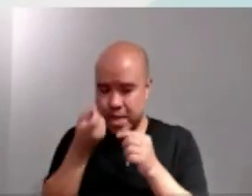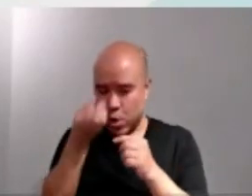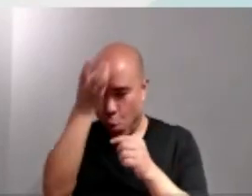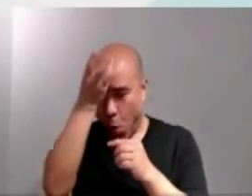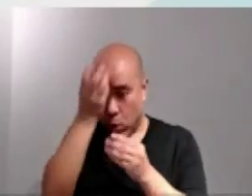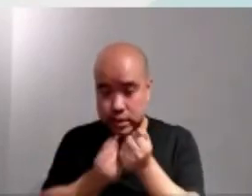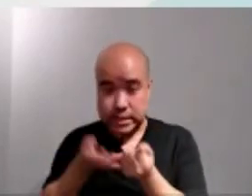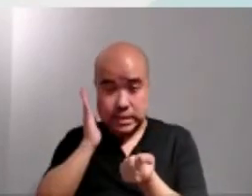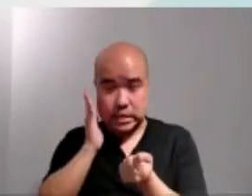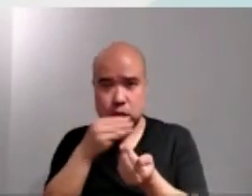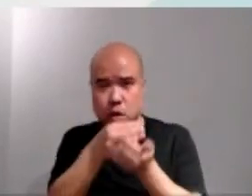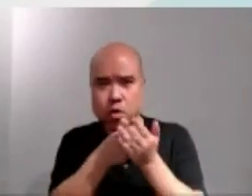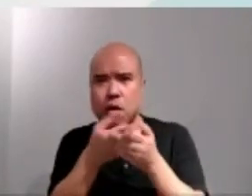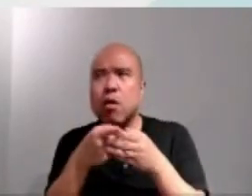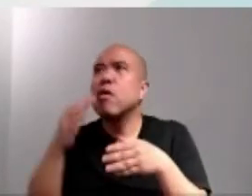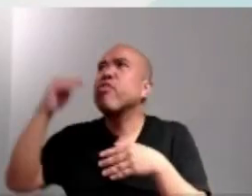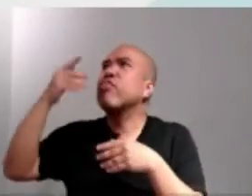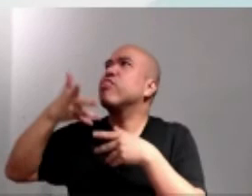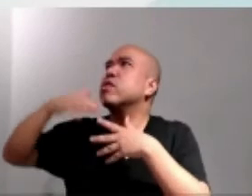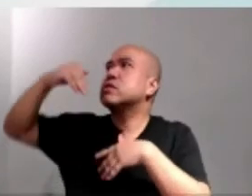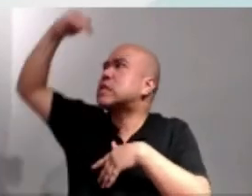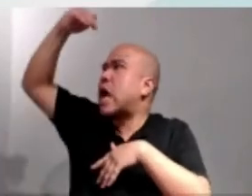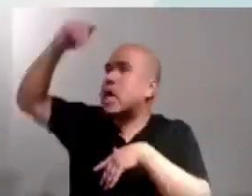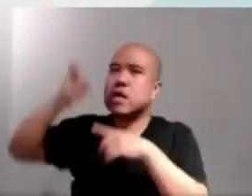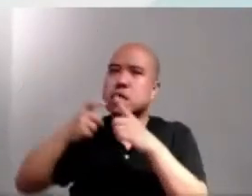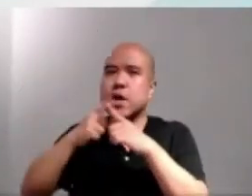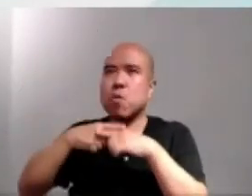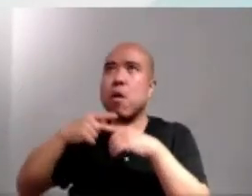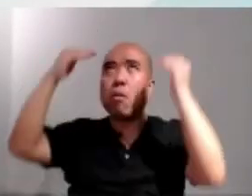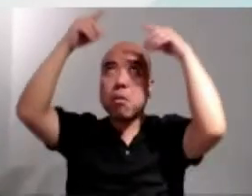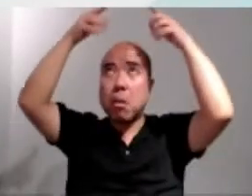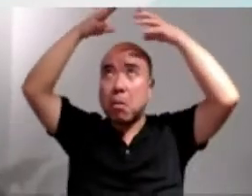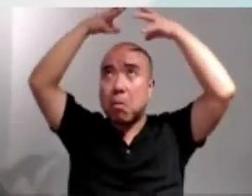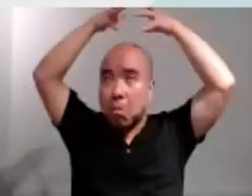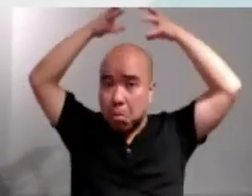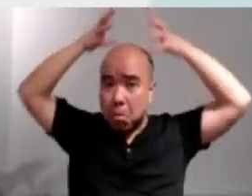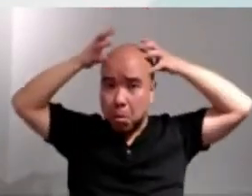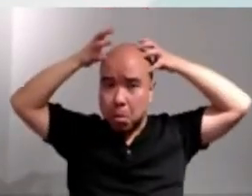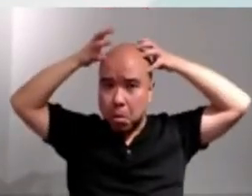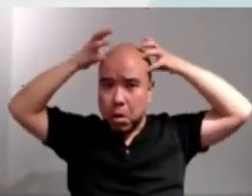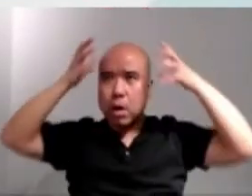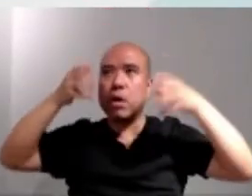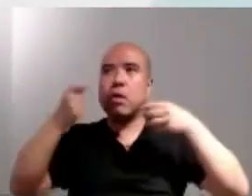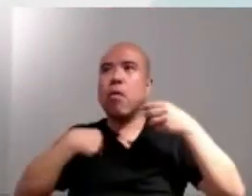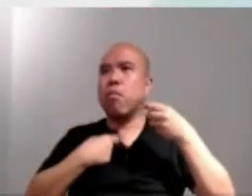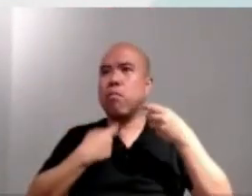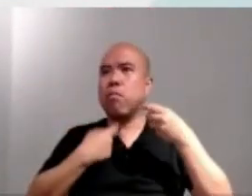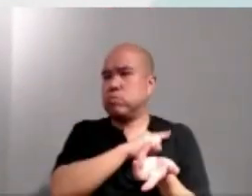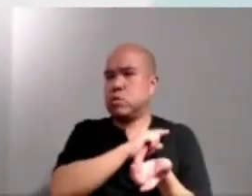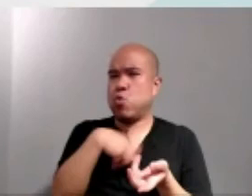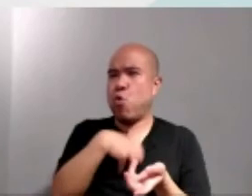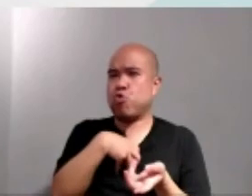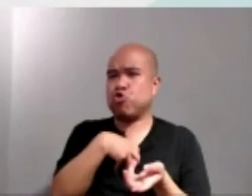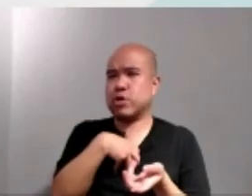人，大人咧就系话系一个帽嚟噶，咁但系小王子心目中咧就系一只。吃了